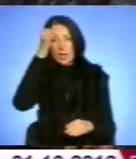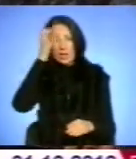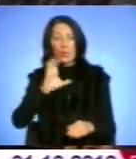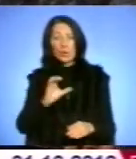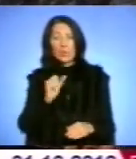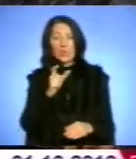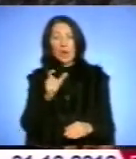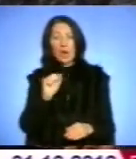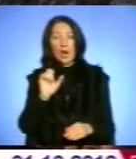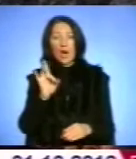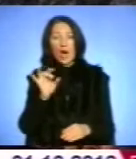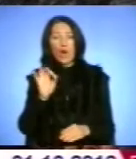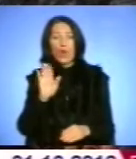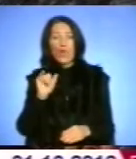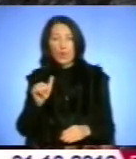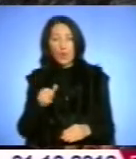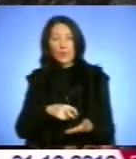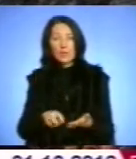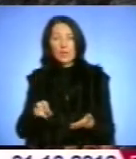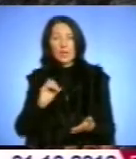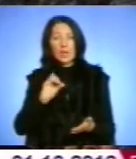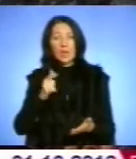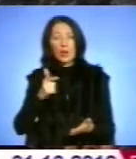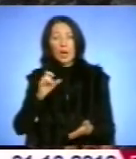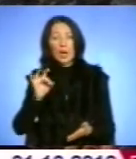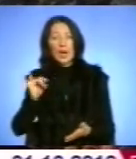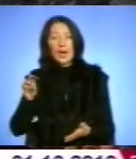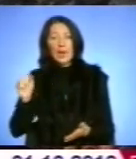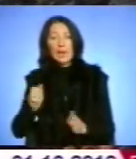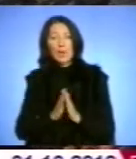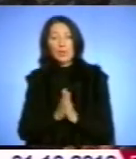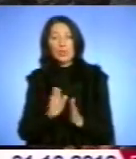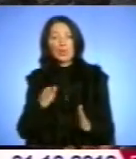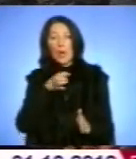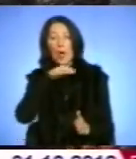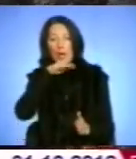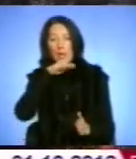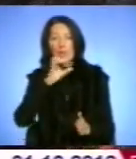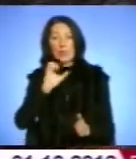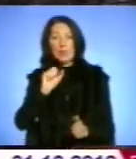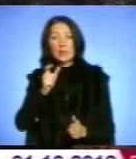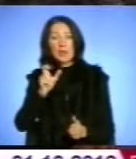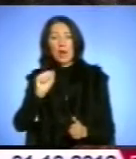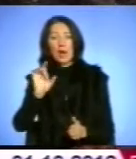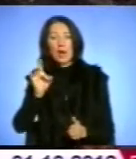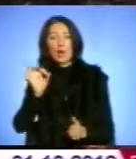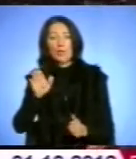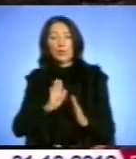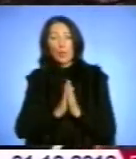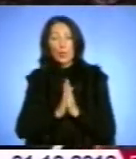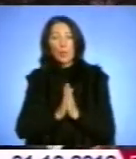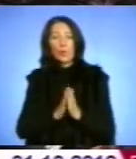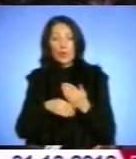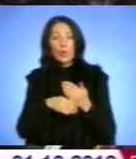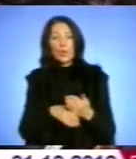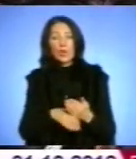І в листі Ігор Герета просив, щоб академік Сахаров допоміг, надіслав листа тоді в